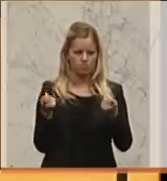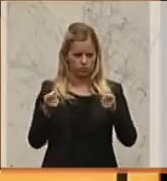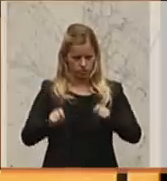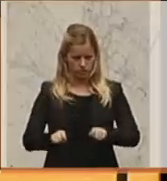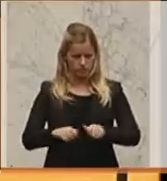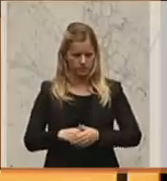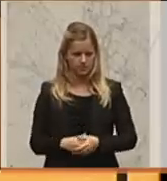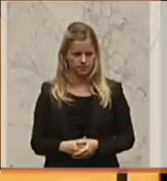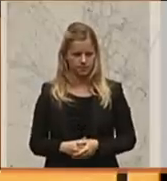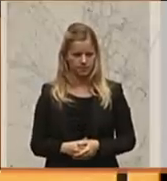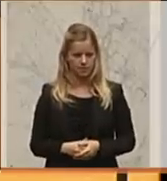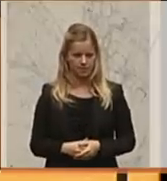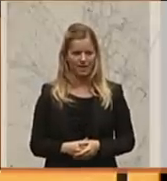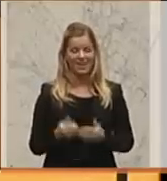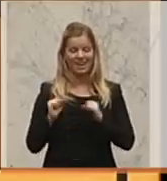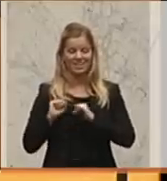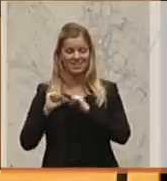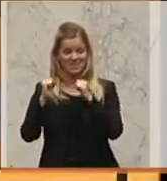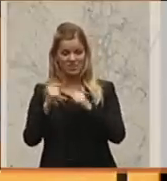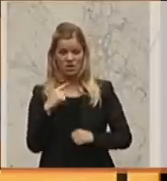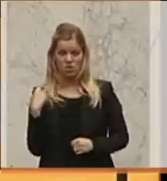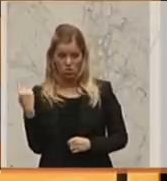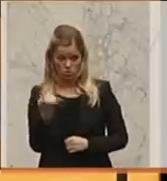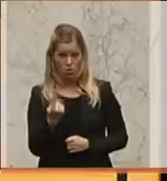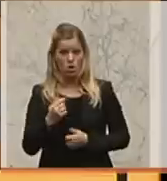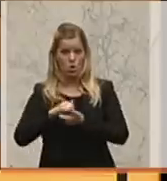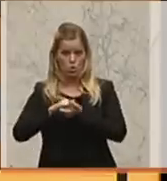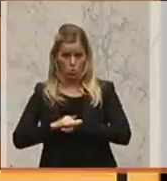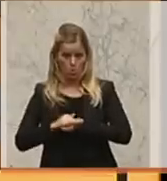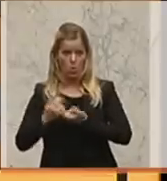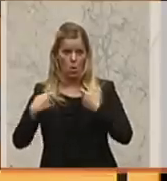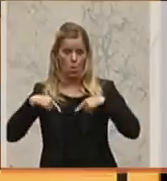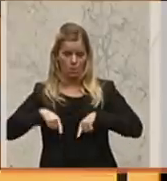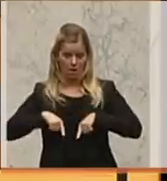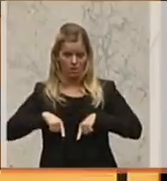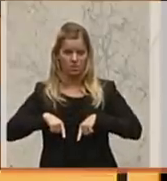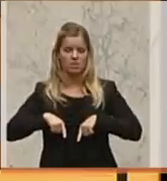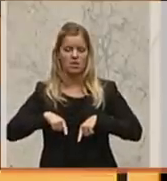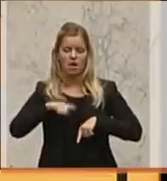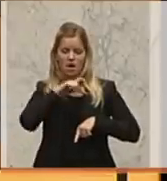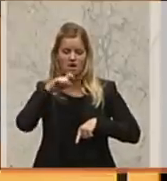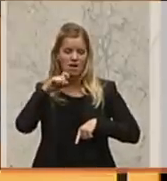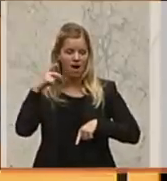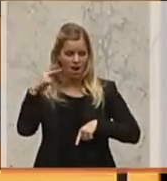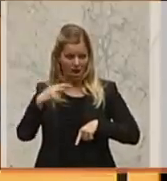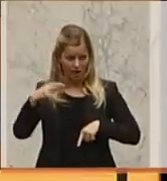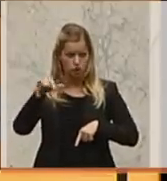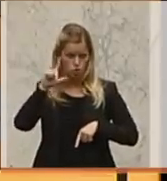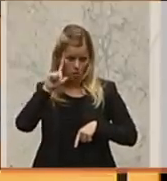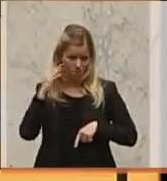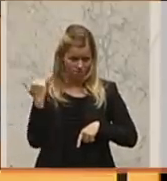im Übrigen auf Initiative unseres Clubobmannes Karl-Heinz Kopf zustande gekommen ist. Und